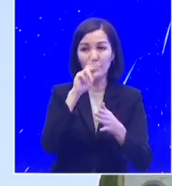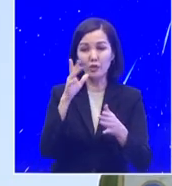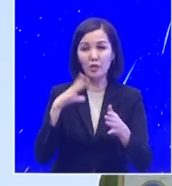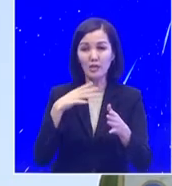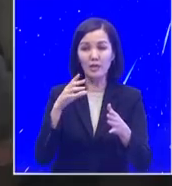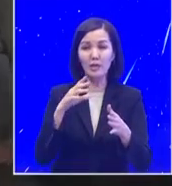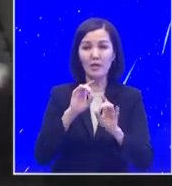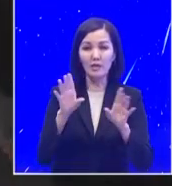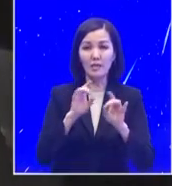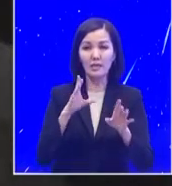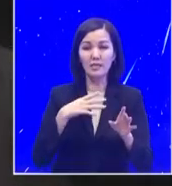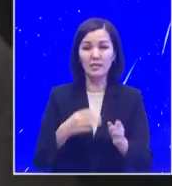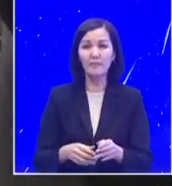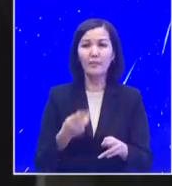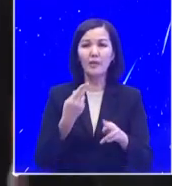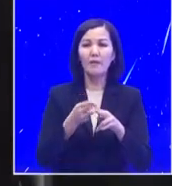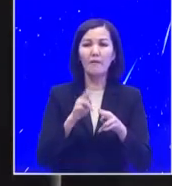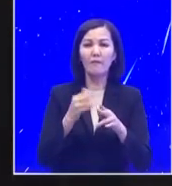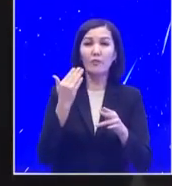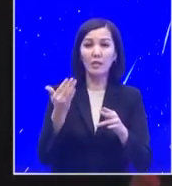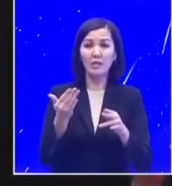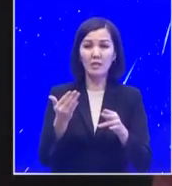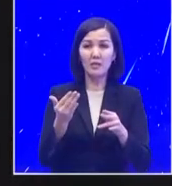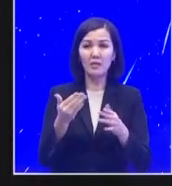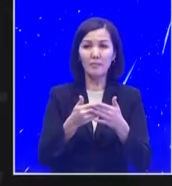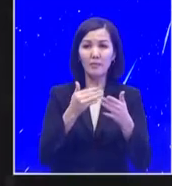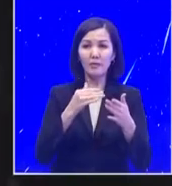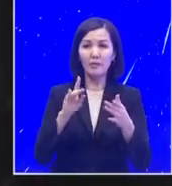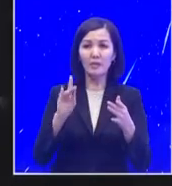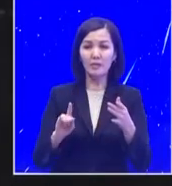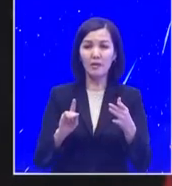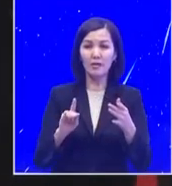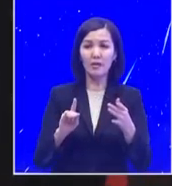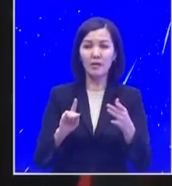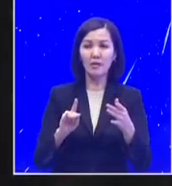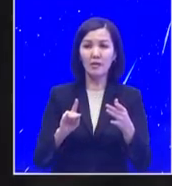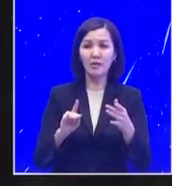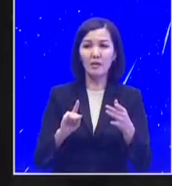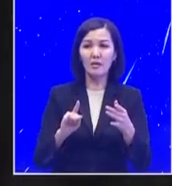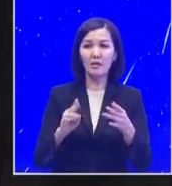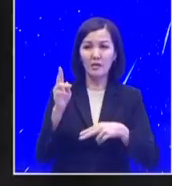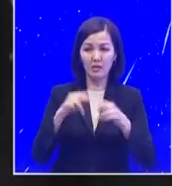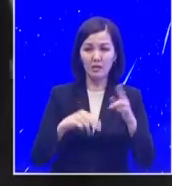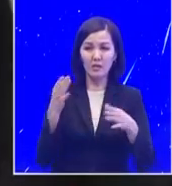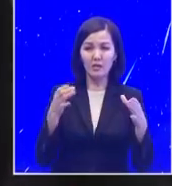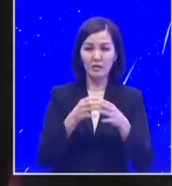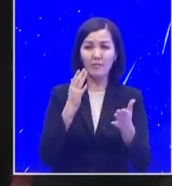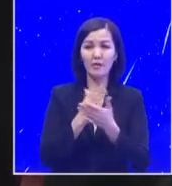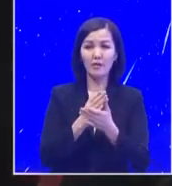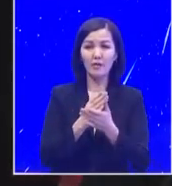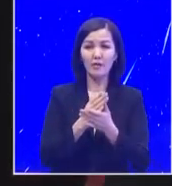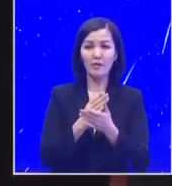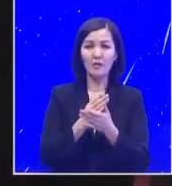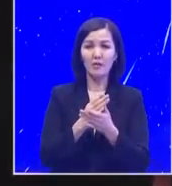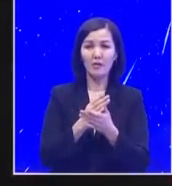представителю компании. А вот эти вот приподъездные скамейки, кто это делал? Тоже по этому проекту? Да. Ну а